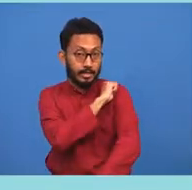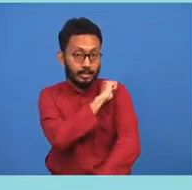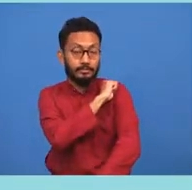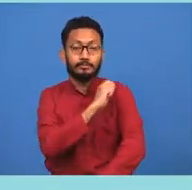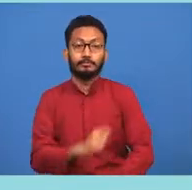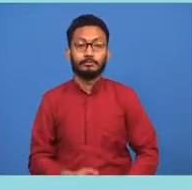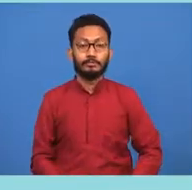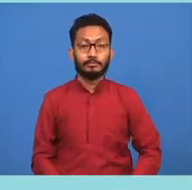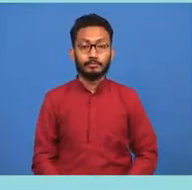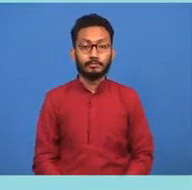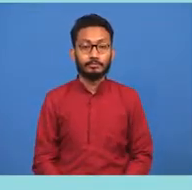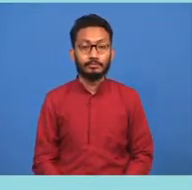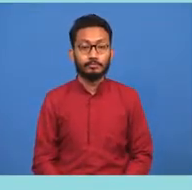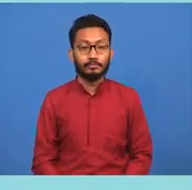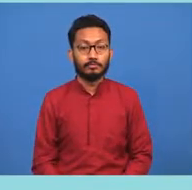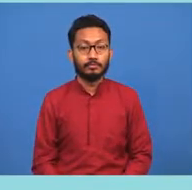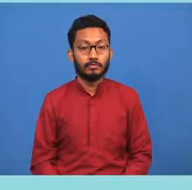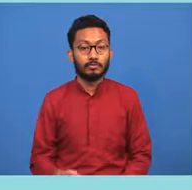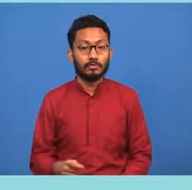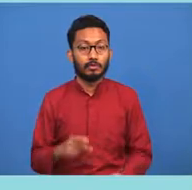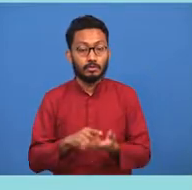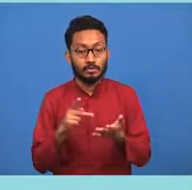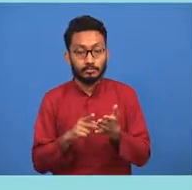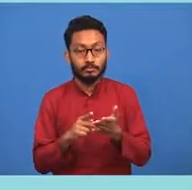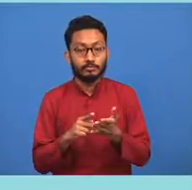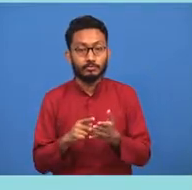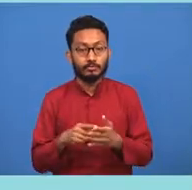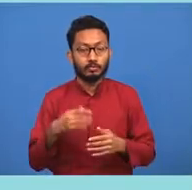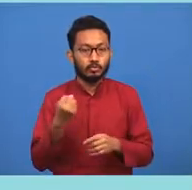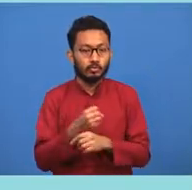Hitung purata suhu awal dahulu, iaitu